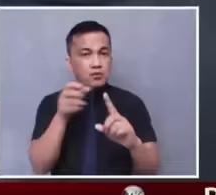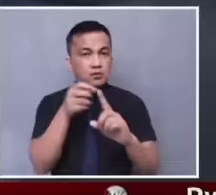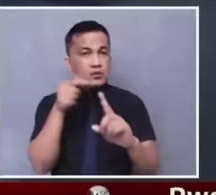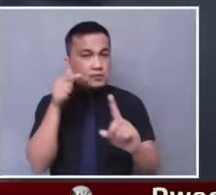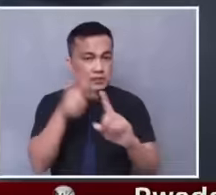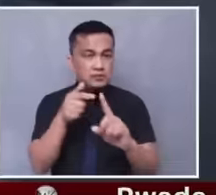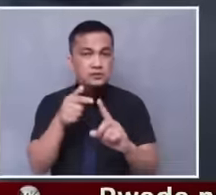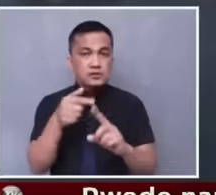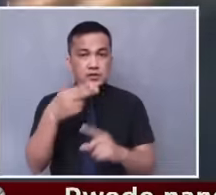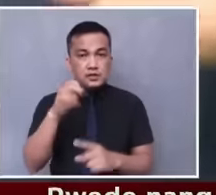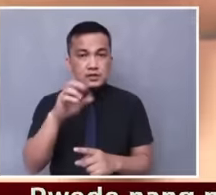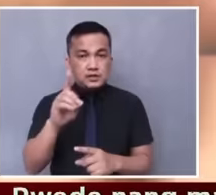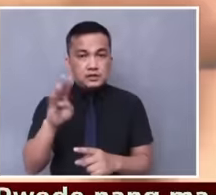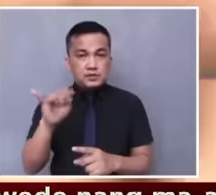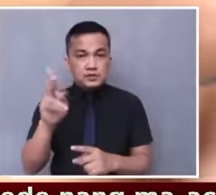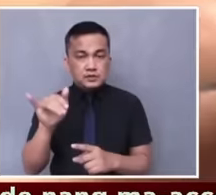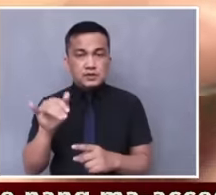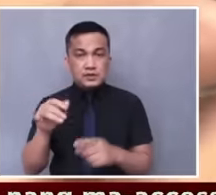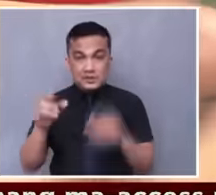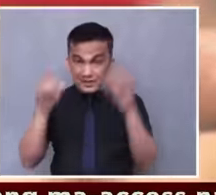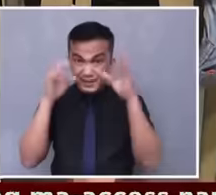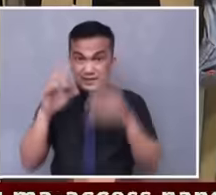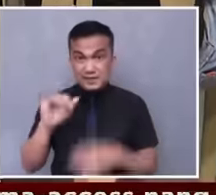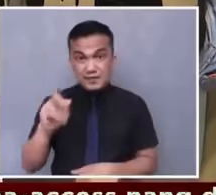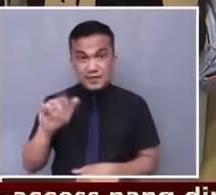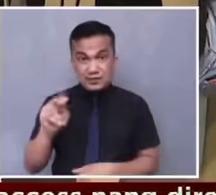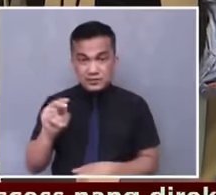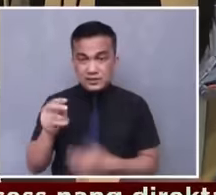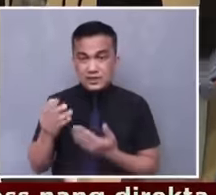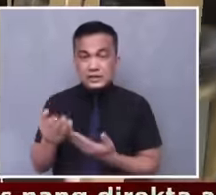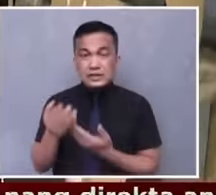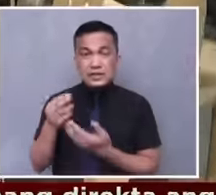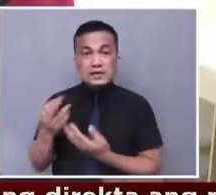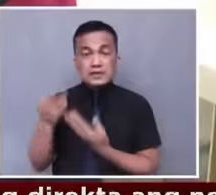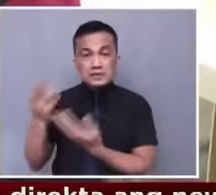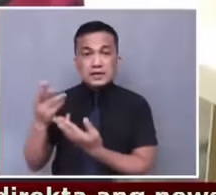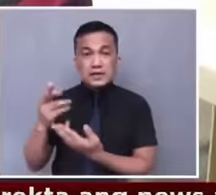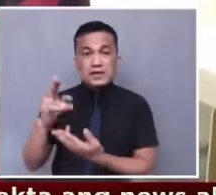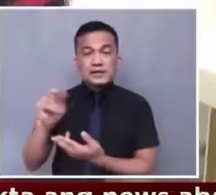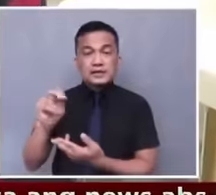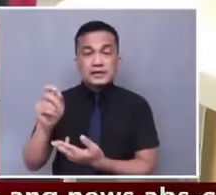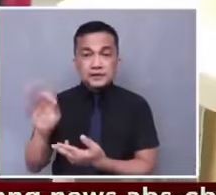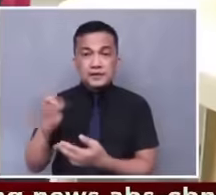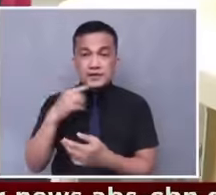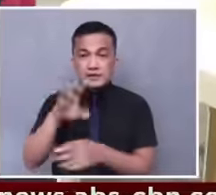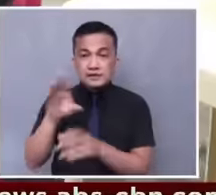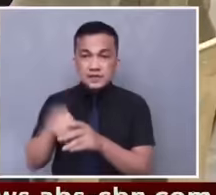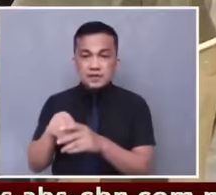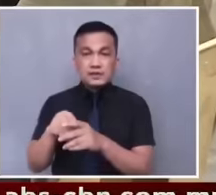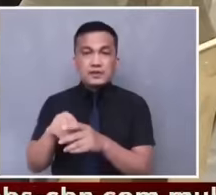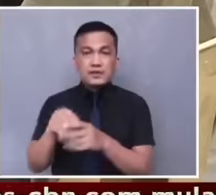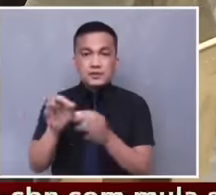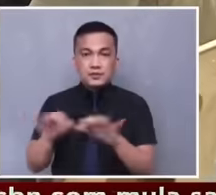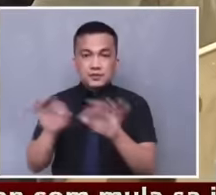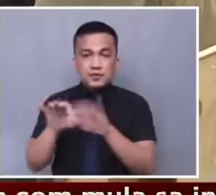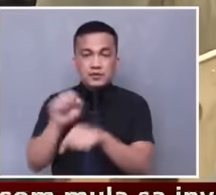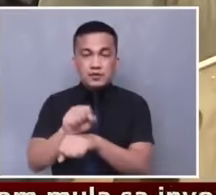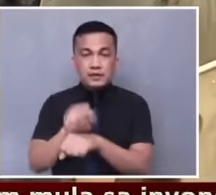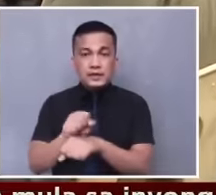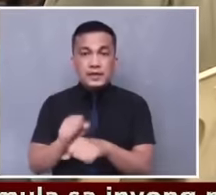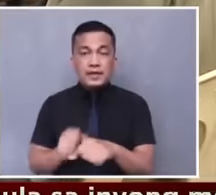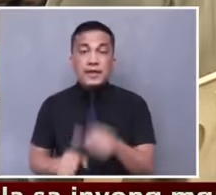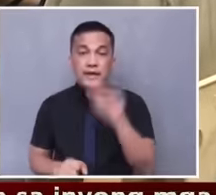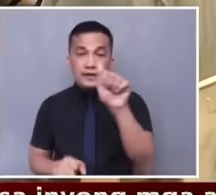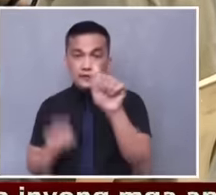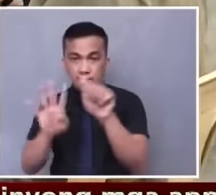sa banta ng Omicron variant, inirekomenda ng NTF na isama na ang eligible essential workers o A4 priority group at